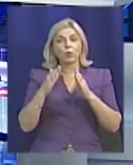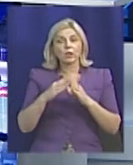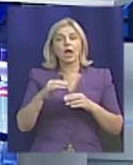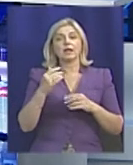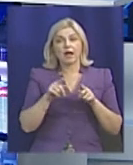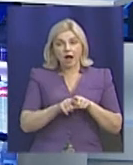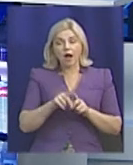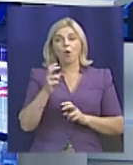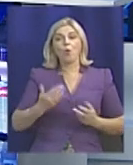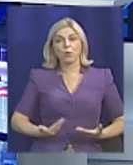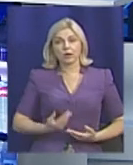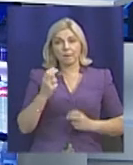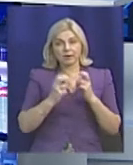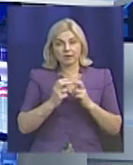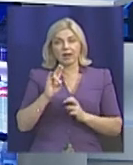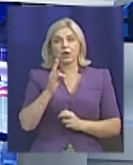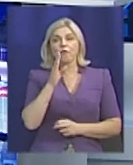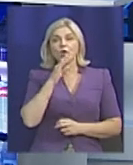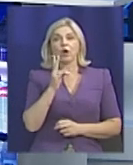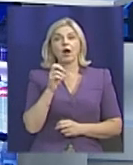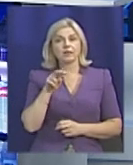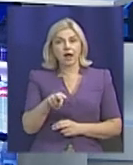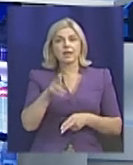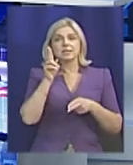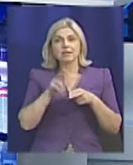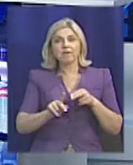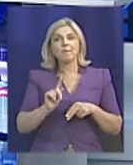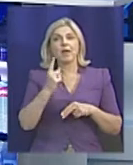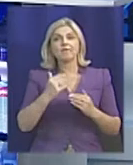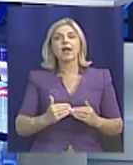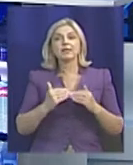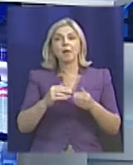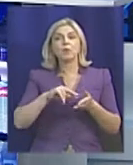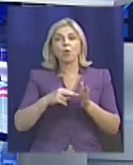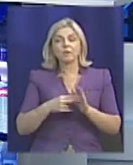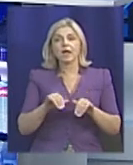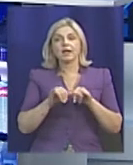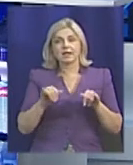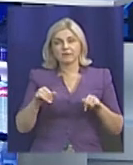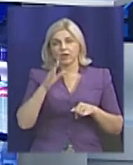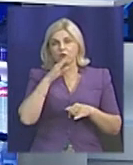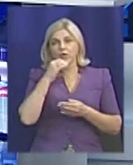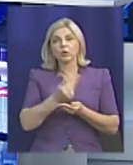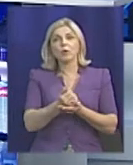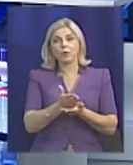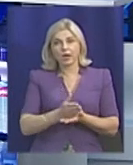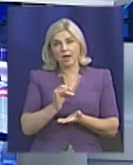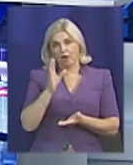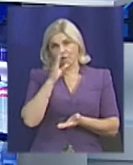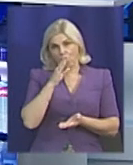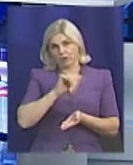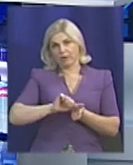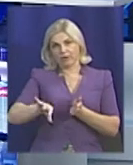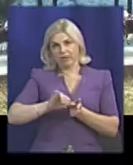міське комунальне підприємство «Миколаївводоканал» завершило перший етап проєкту «Розвиток системи водопостачання та